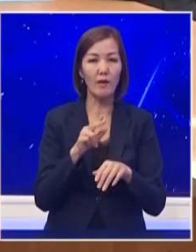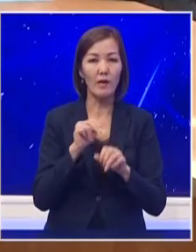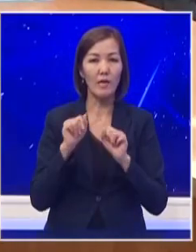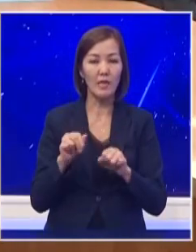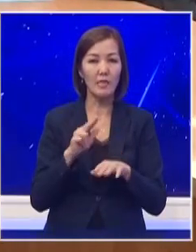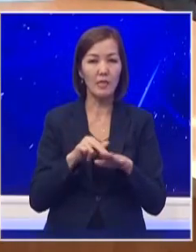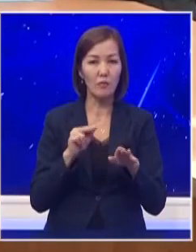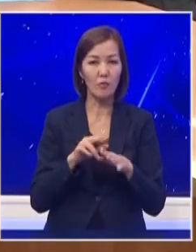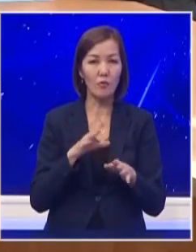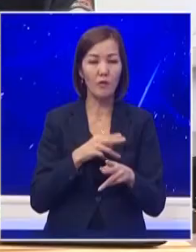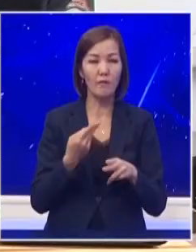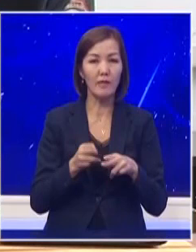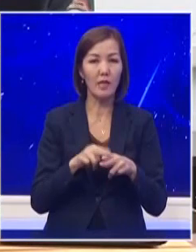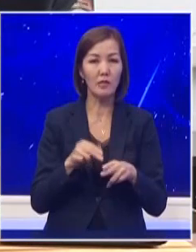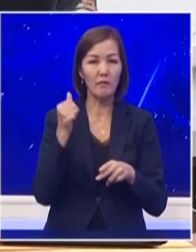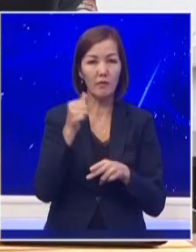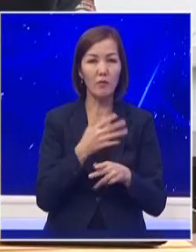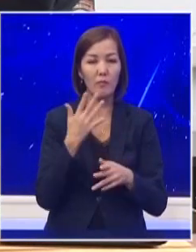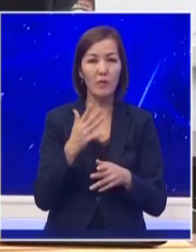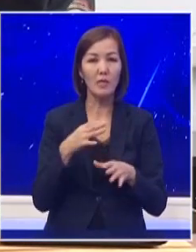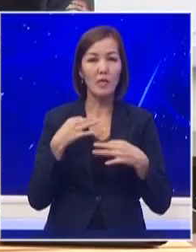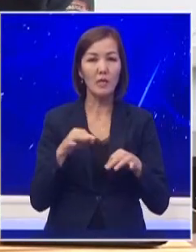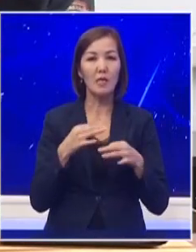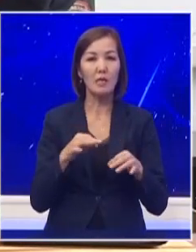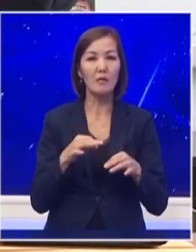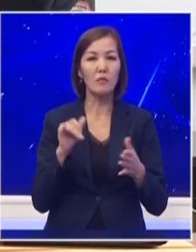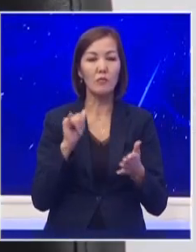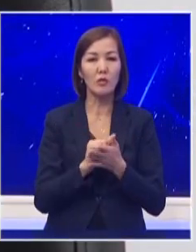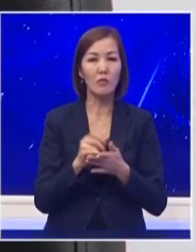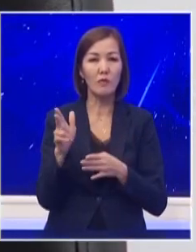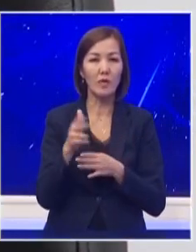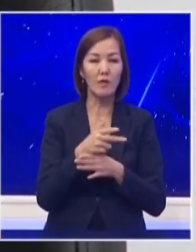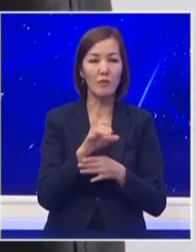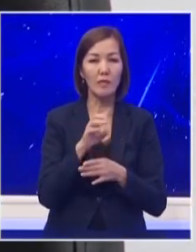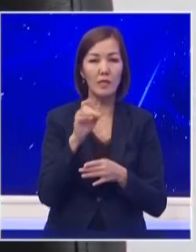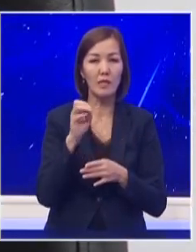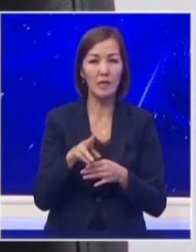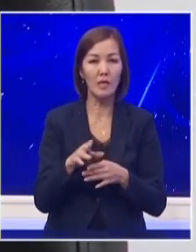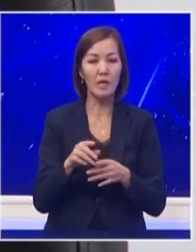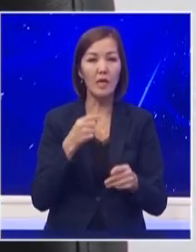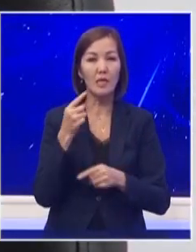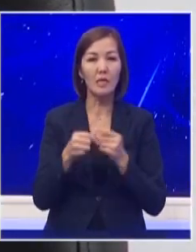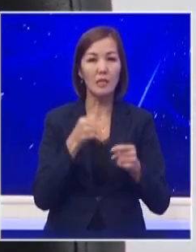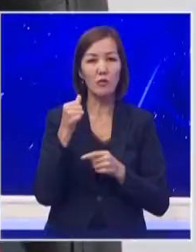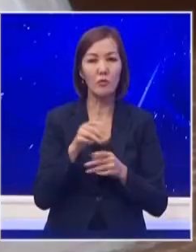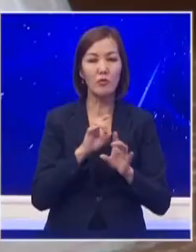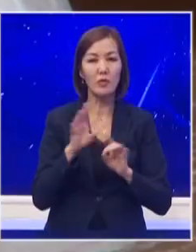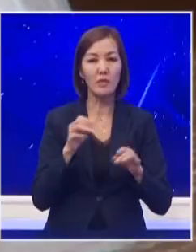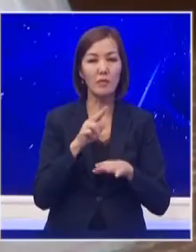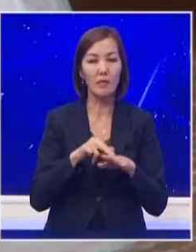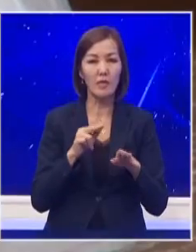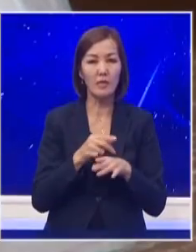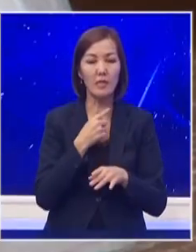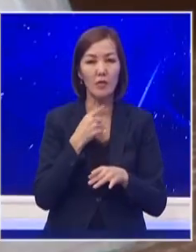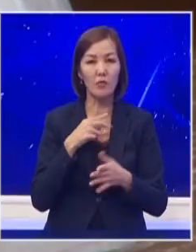органов так в нынешнем году в пяти транспортных развязках установлены камеры Сергея А на следующий год мы сказали полицейских